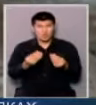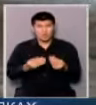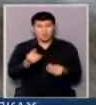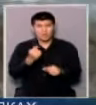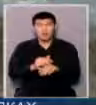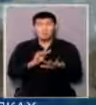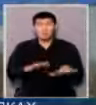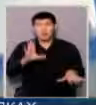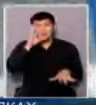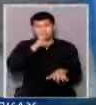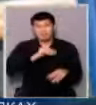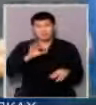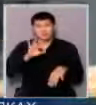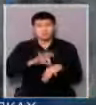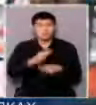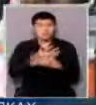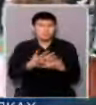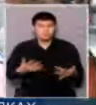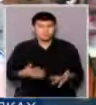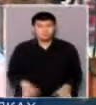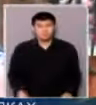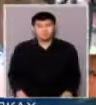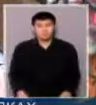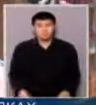устройств дети могут получить травмы.